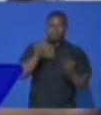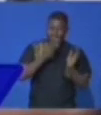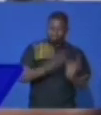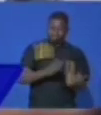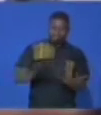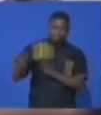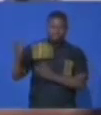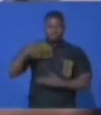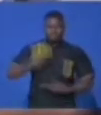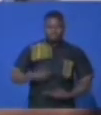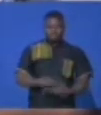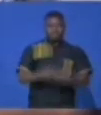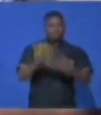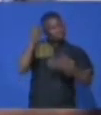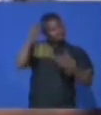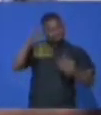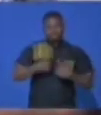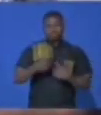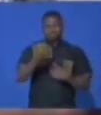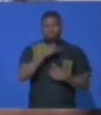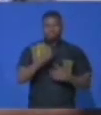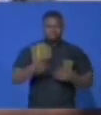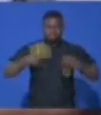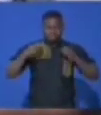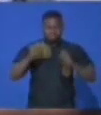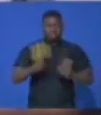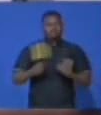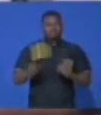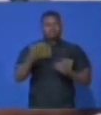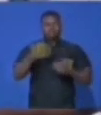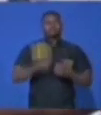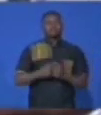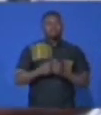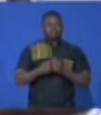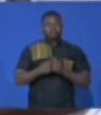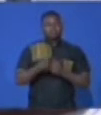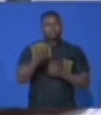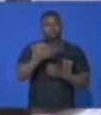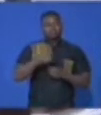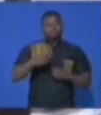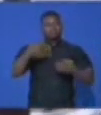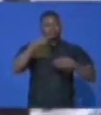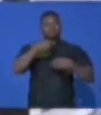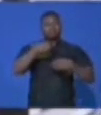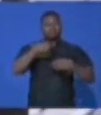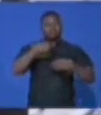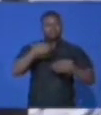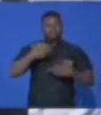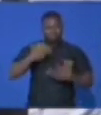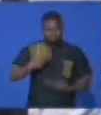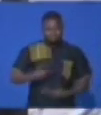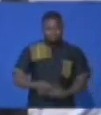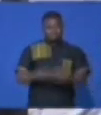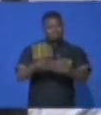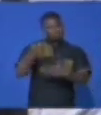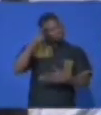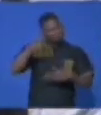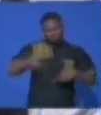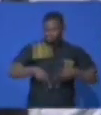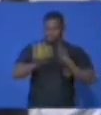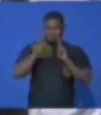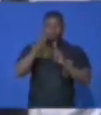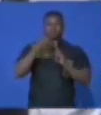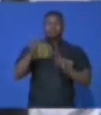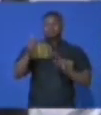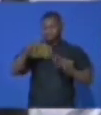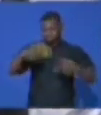volet santé de reproduction, donc pour permettre aux jeunes femmes et jeunes filles d'accéder aux services de